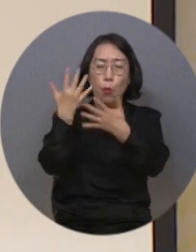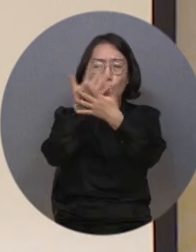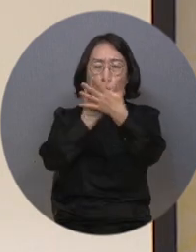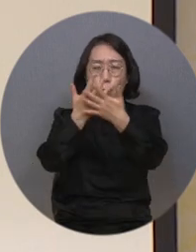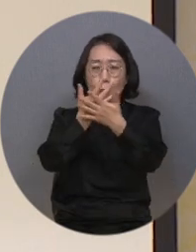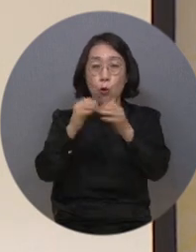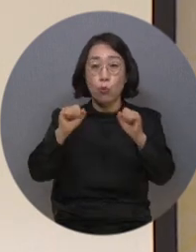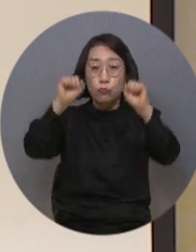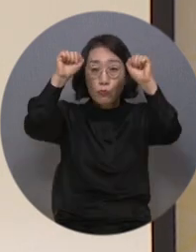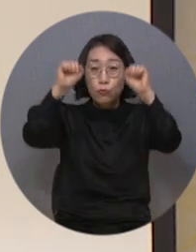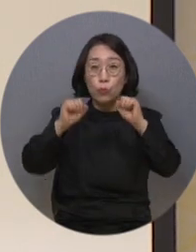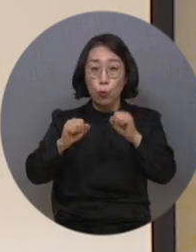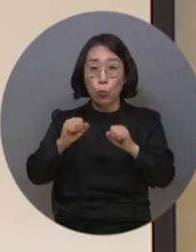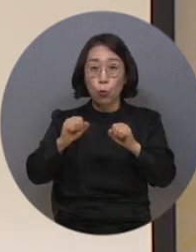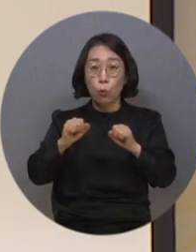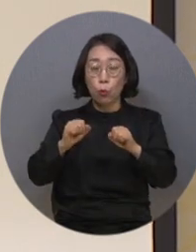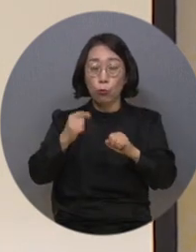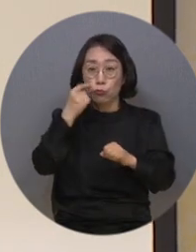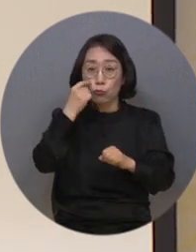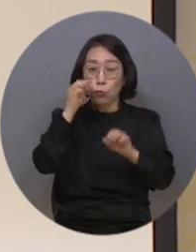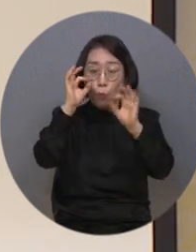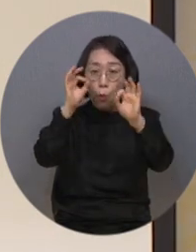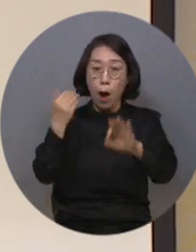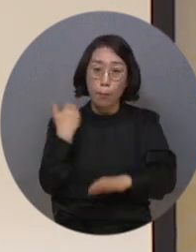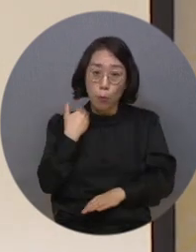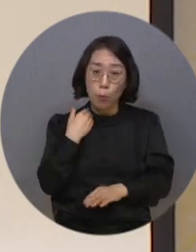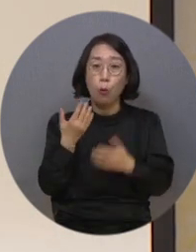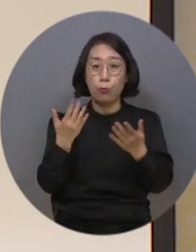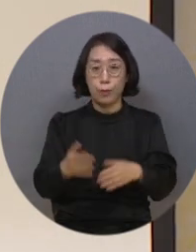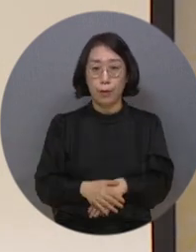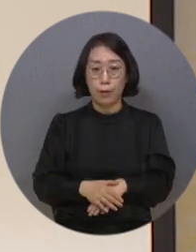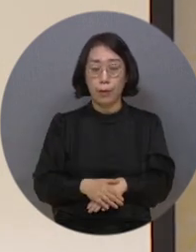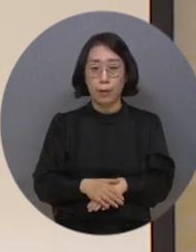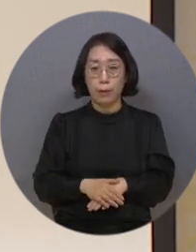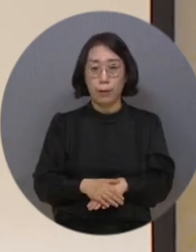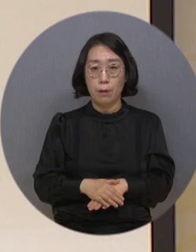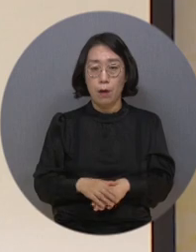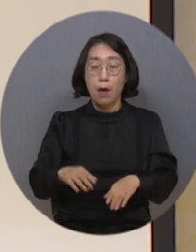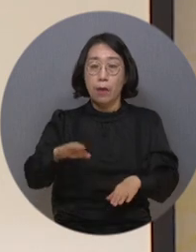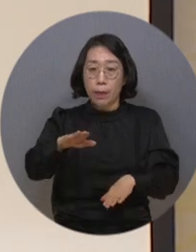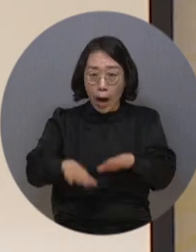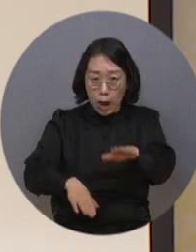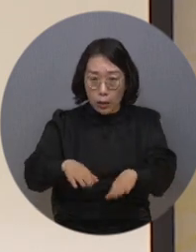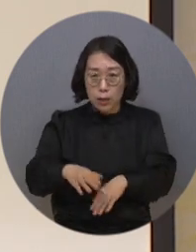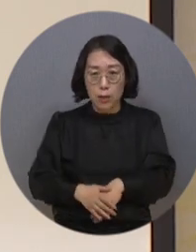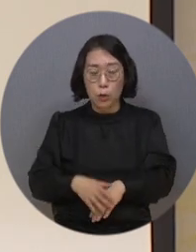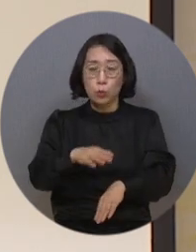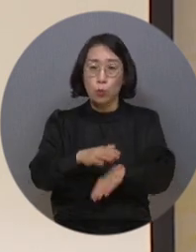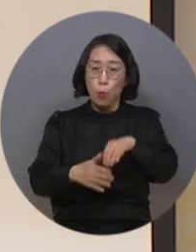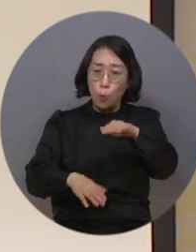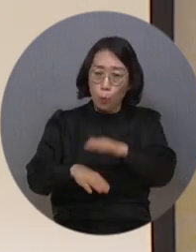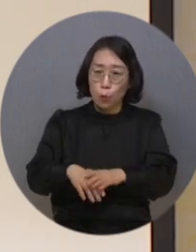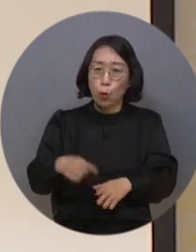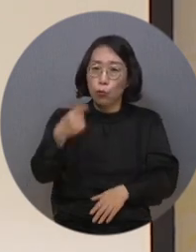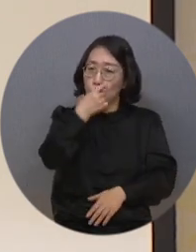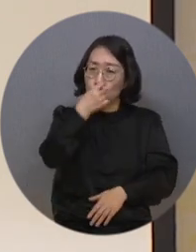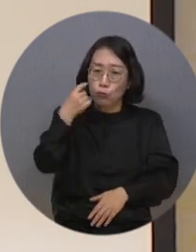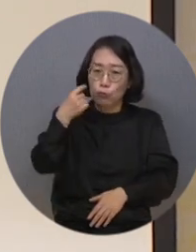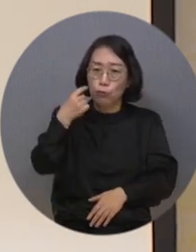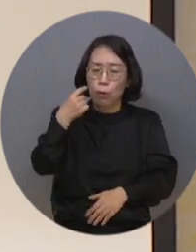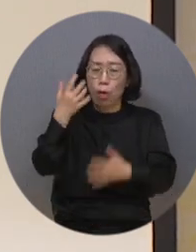운동선수로 운동을 못할 상황이 된 거잖아요. 다리도 못 쓰고, 손도 못 쓰고, 눈도 못